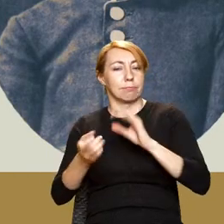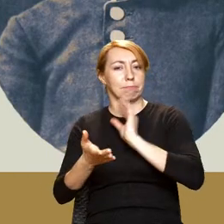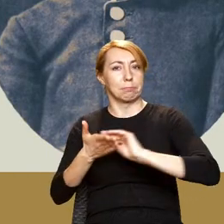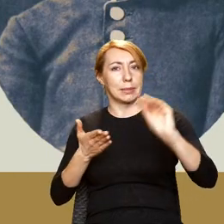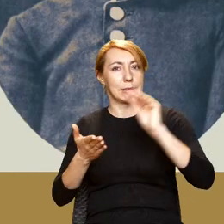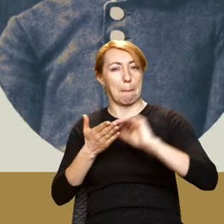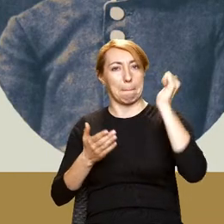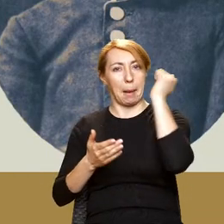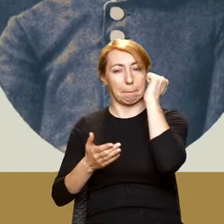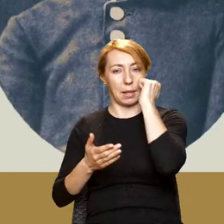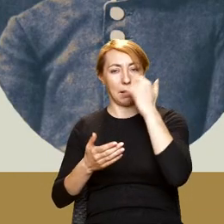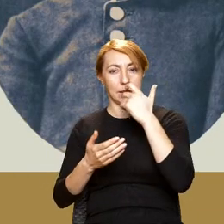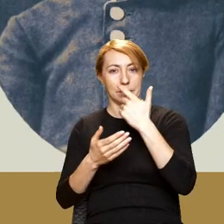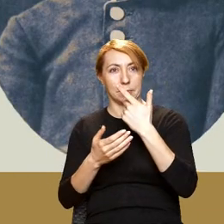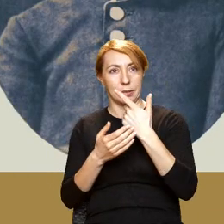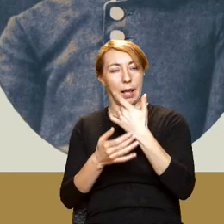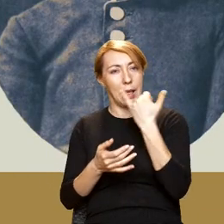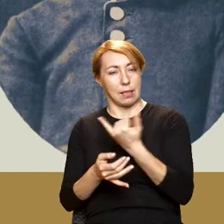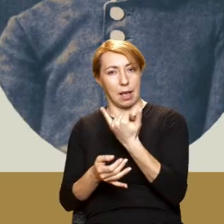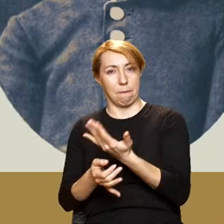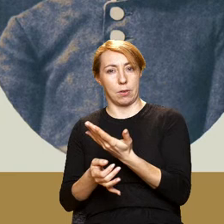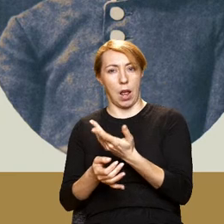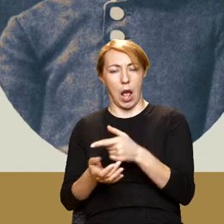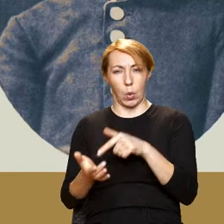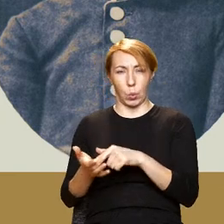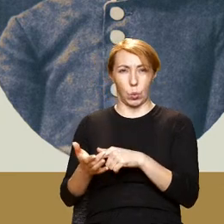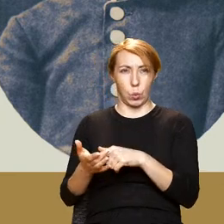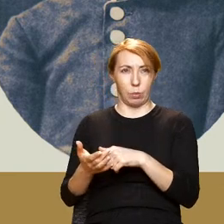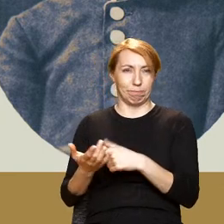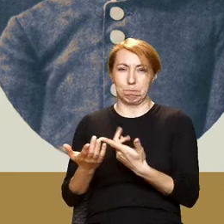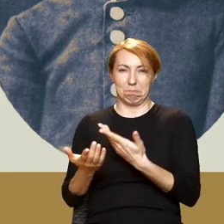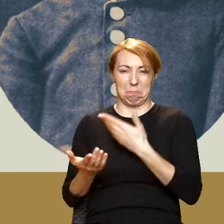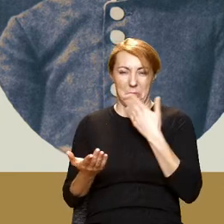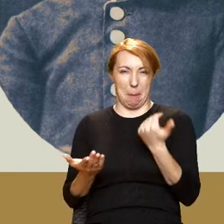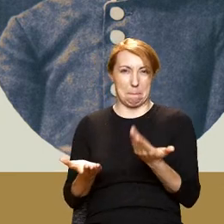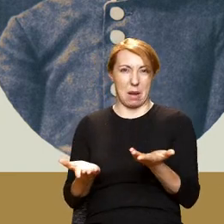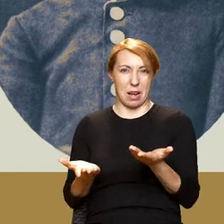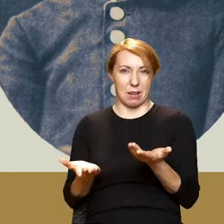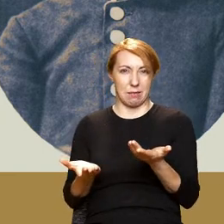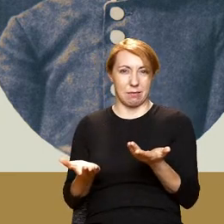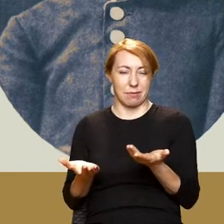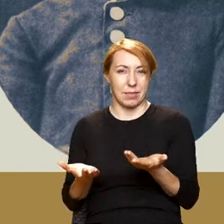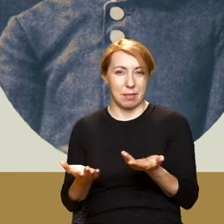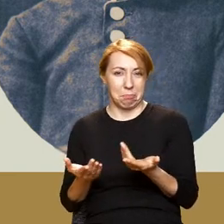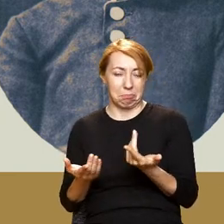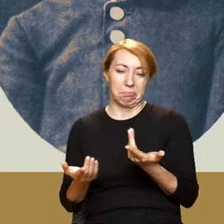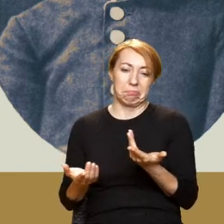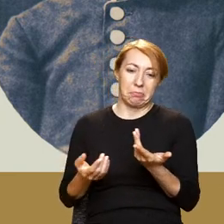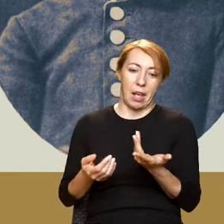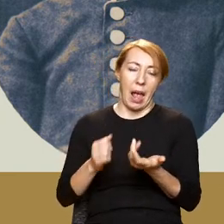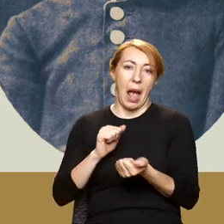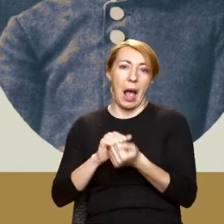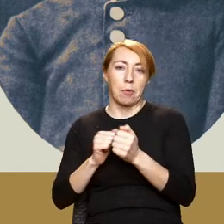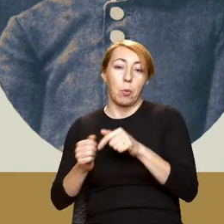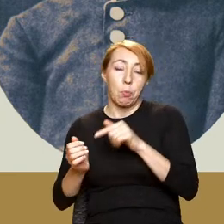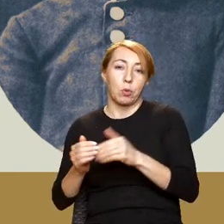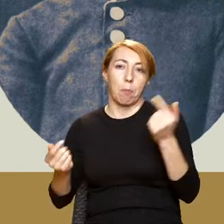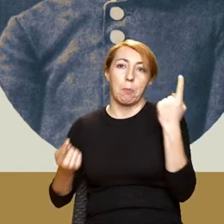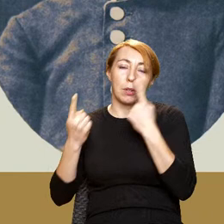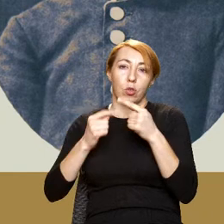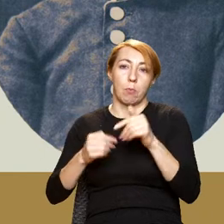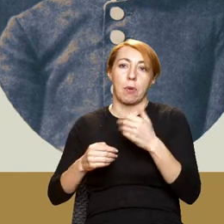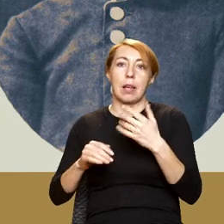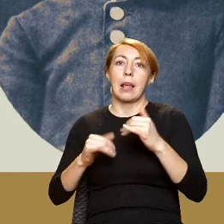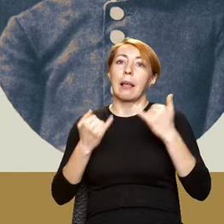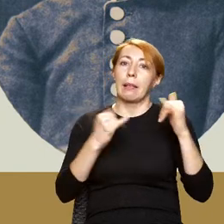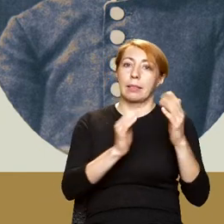Jakby dają taką preambułę do tekstu. Tutaj tej preambuły nie było, co mogłoby wskazywać, że istniał jeszcze jeden zeszyt